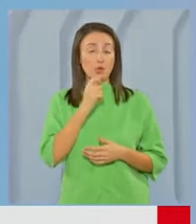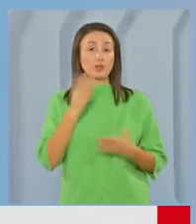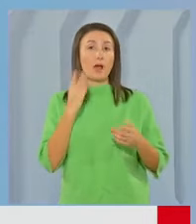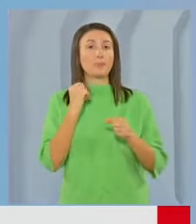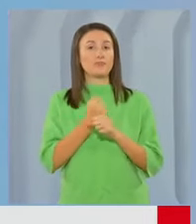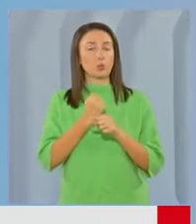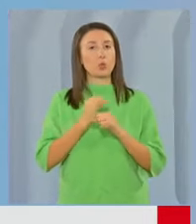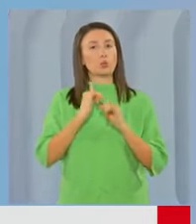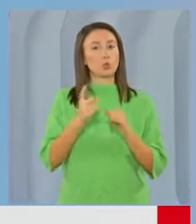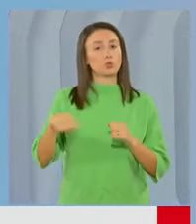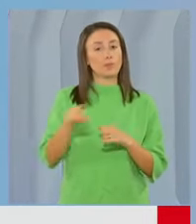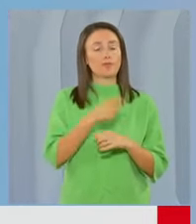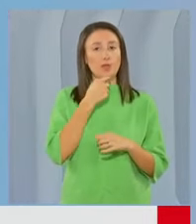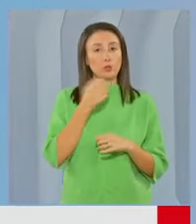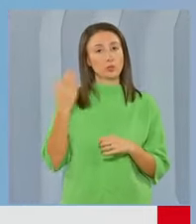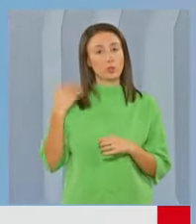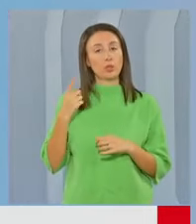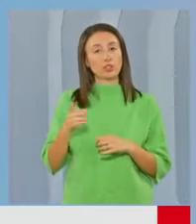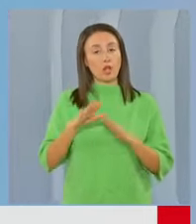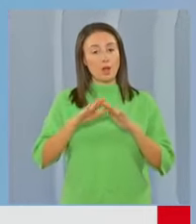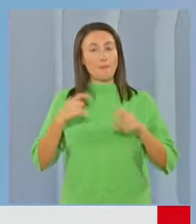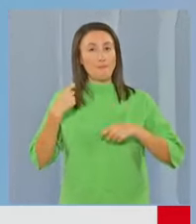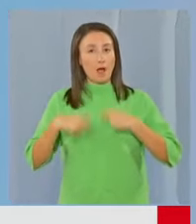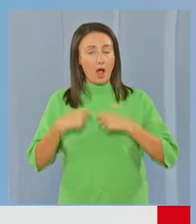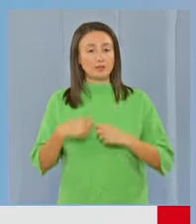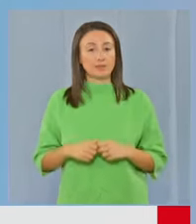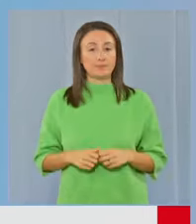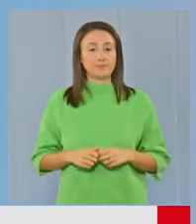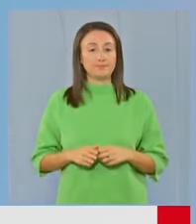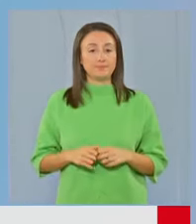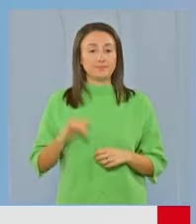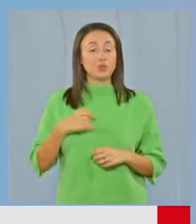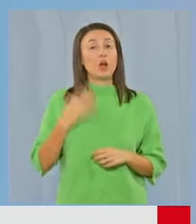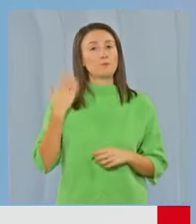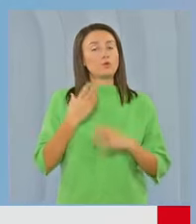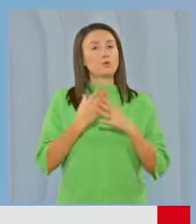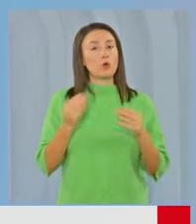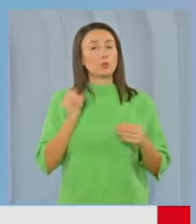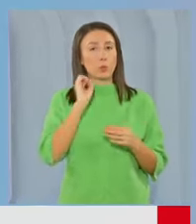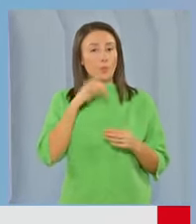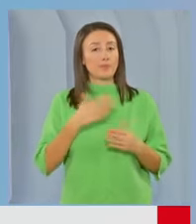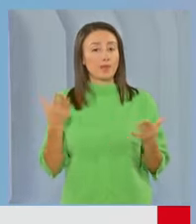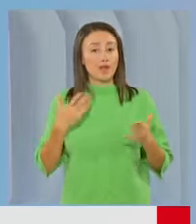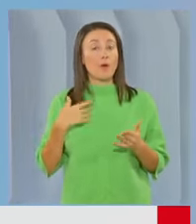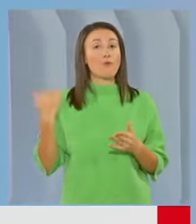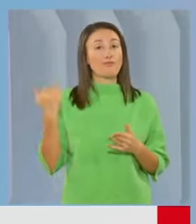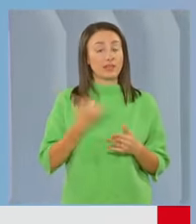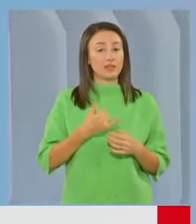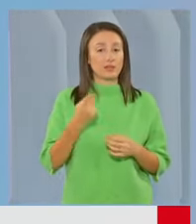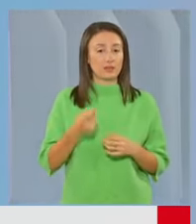l am făcut cu ajutorul dumneavoastră anul trecut în acel complex comercial și erau foarte mulți oameni care au venit